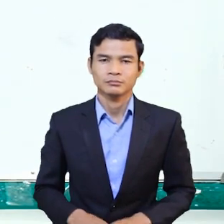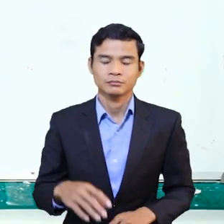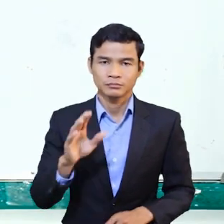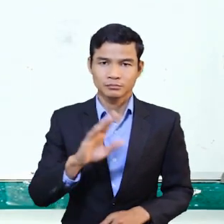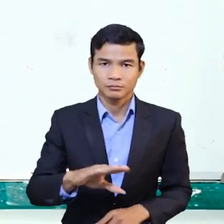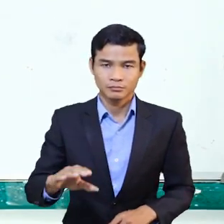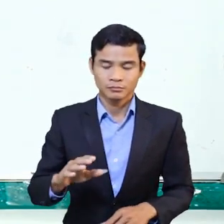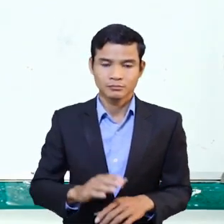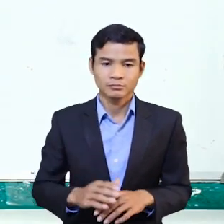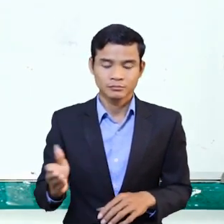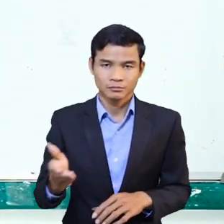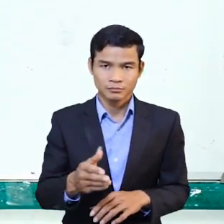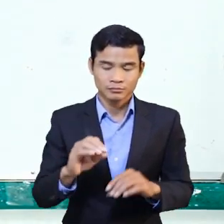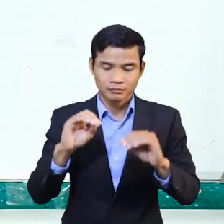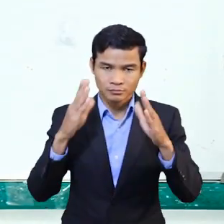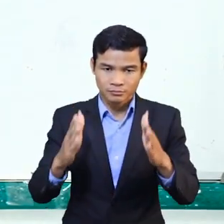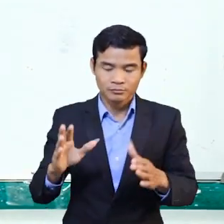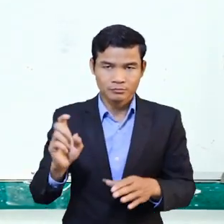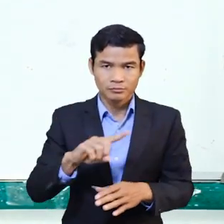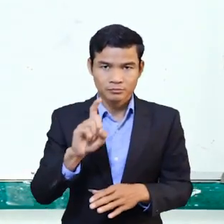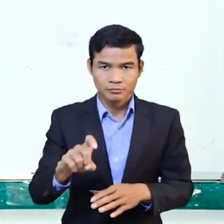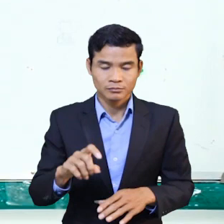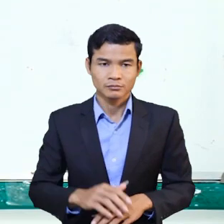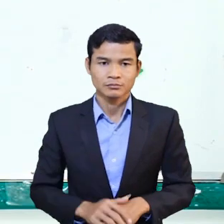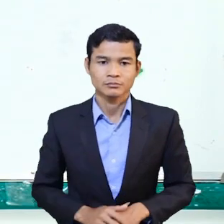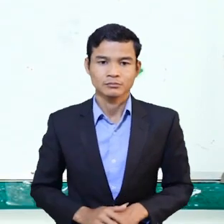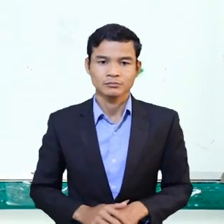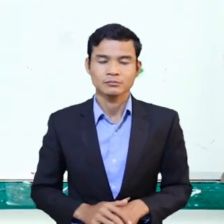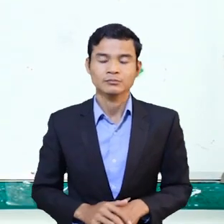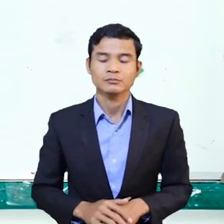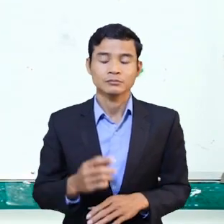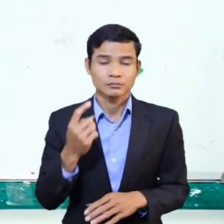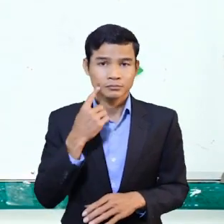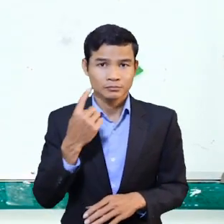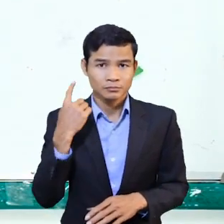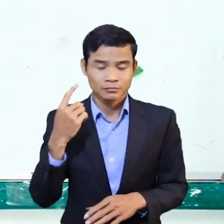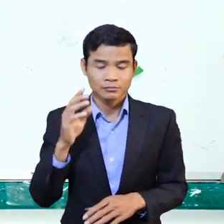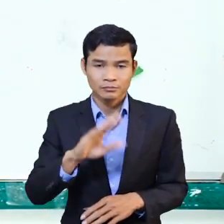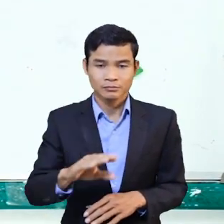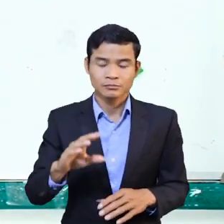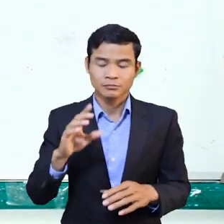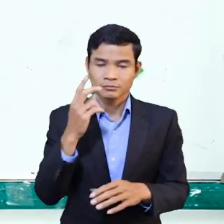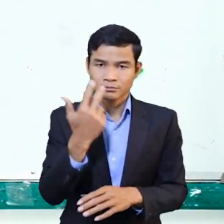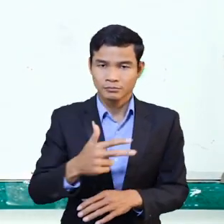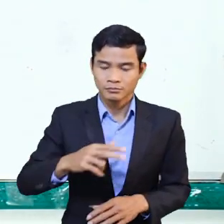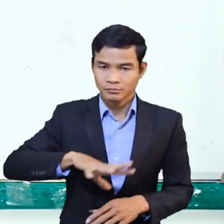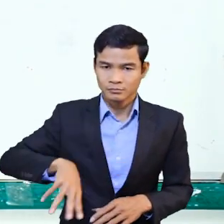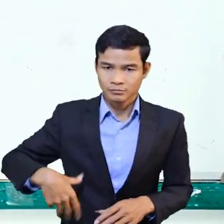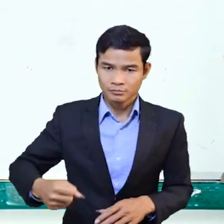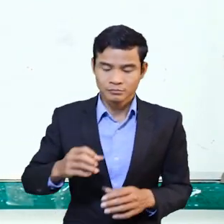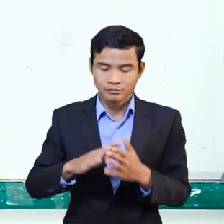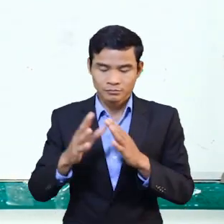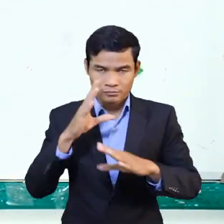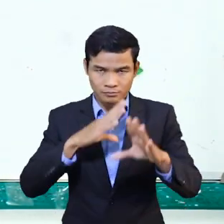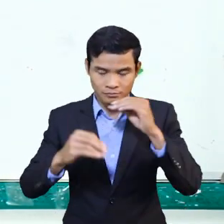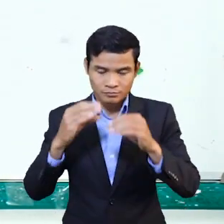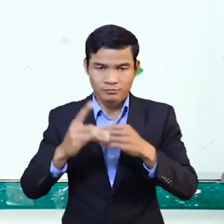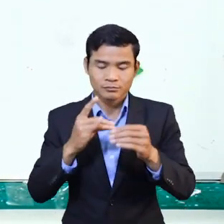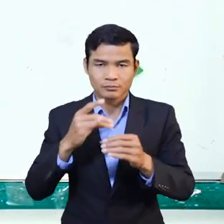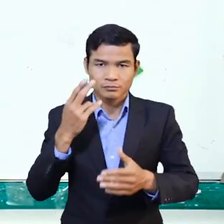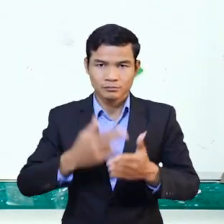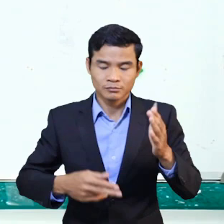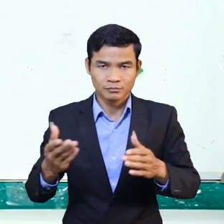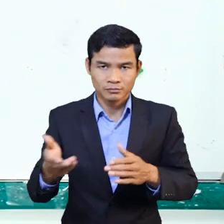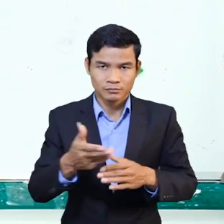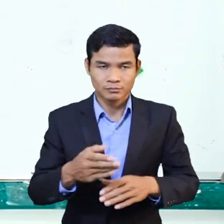con tặng ác nghĩa cha nè cô số con cha ta ca pi mà sao mấy cha phía xa không ai được bao giờ riêng ông pi ở vậy con